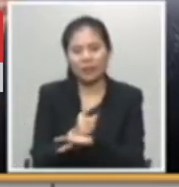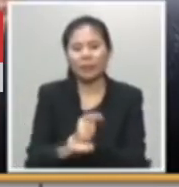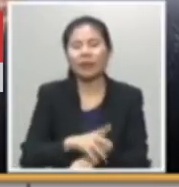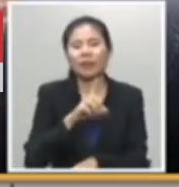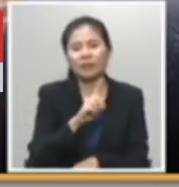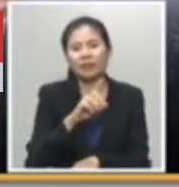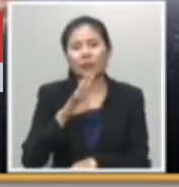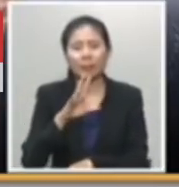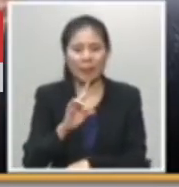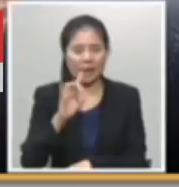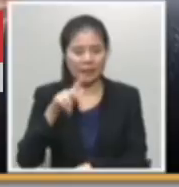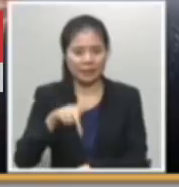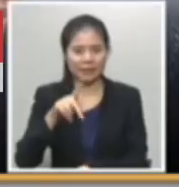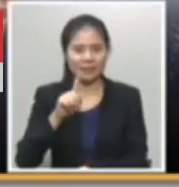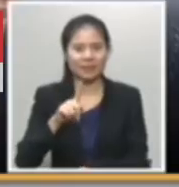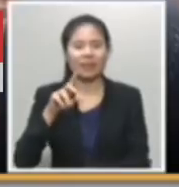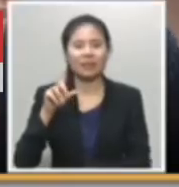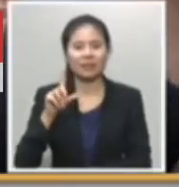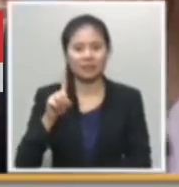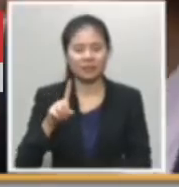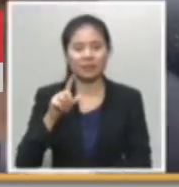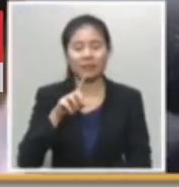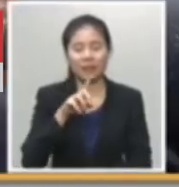518,770 ล้านแสนล้านนะครับ